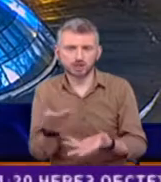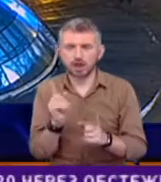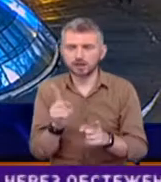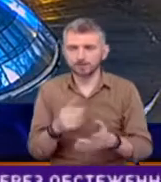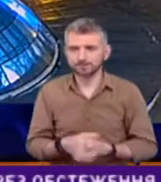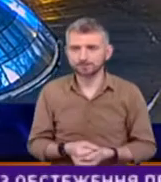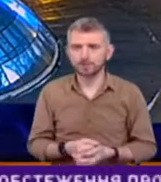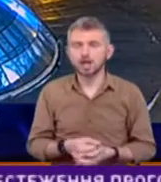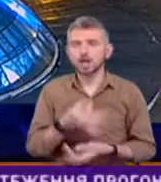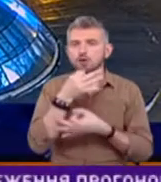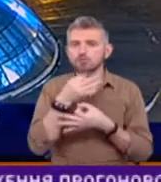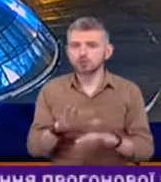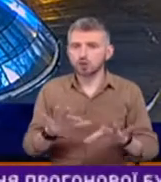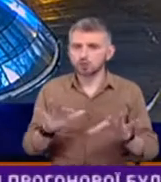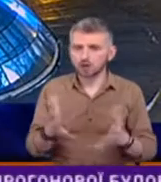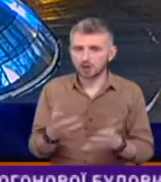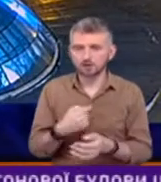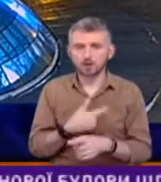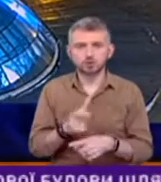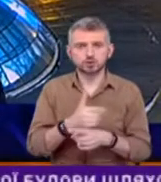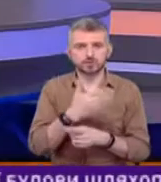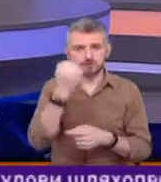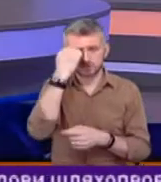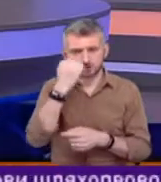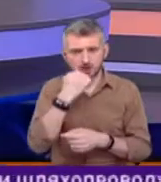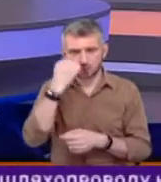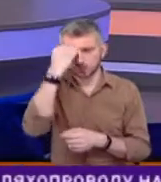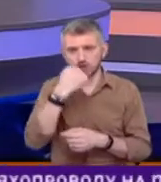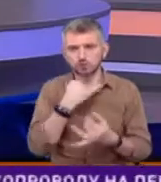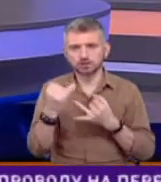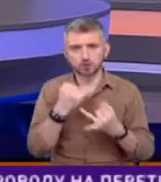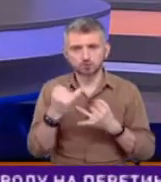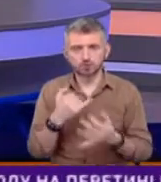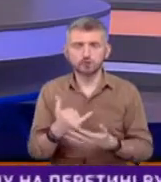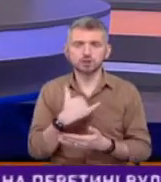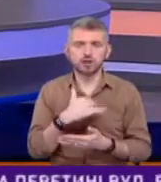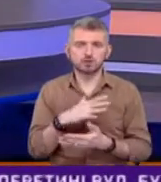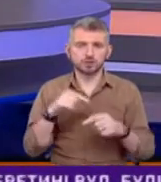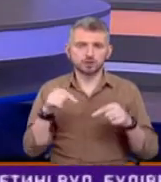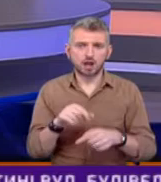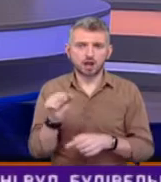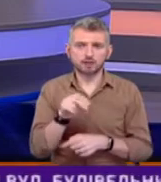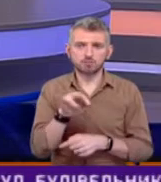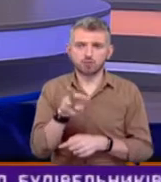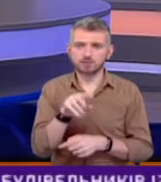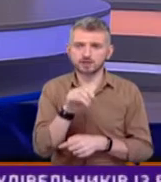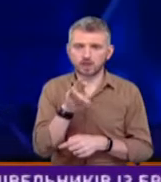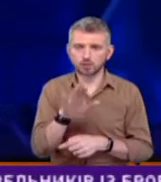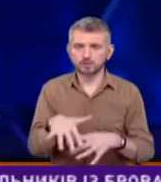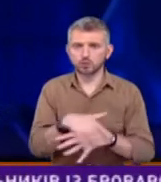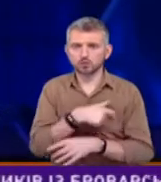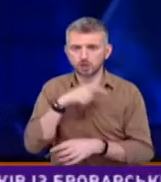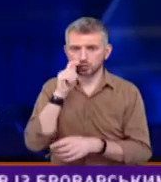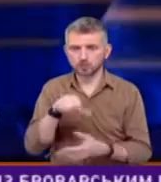менш. А в будь-якому разі, я дуже вам дякую. Дякую за розмову, пане. У нас були в цей момент Андрій Помазанов, народний депутат